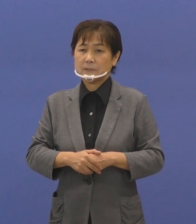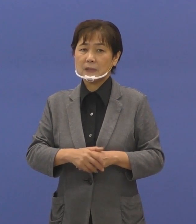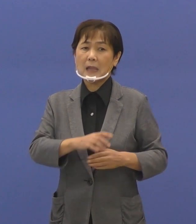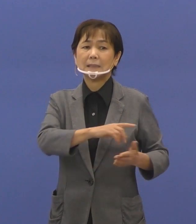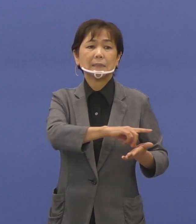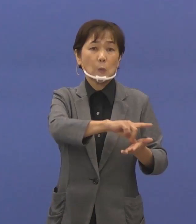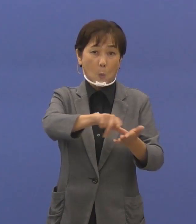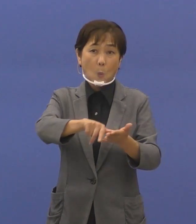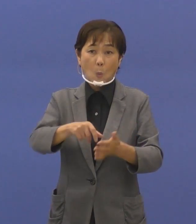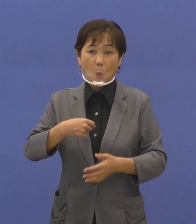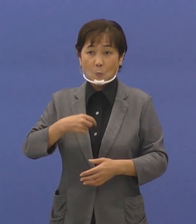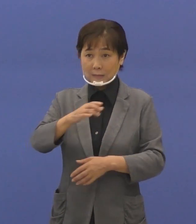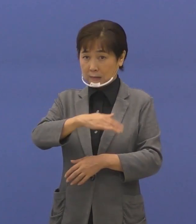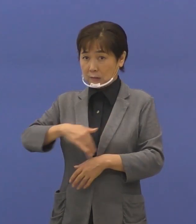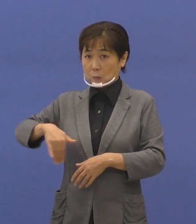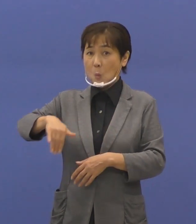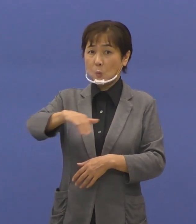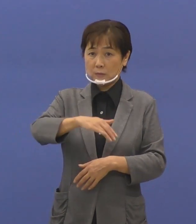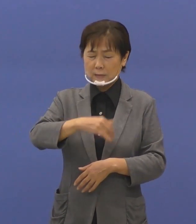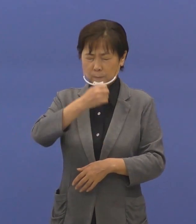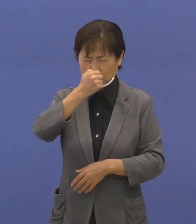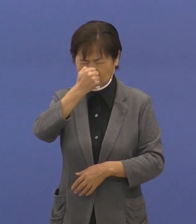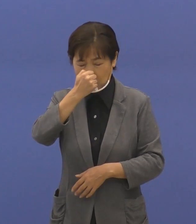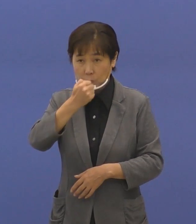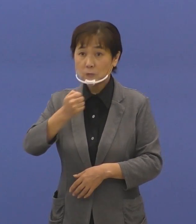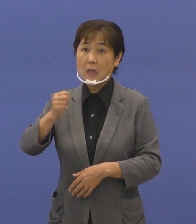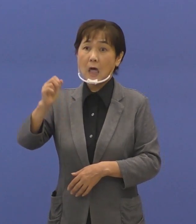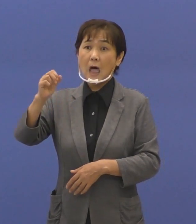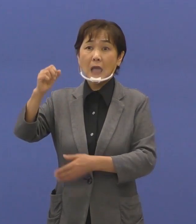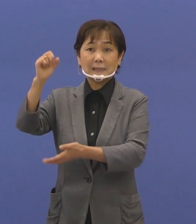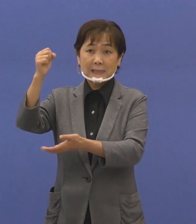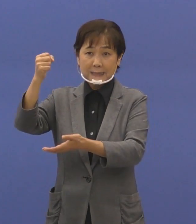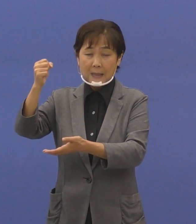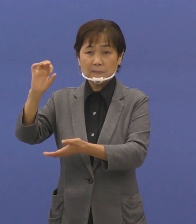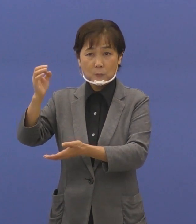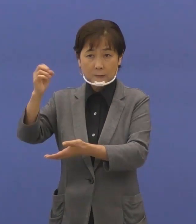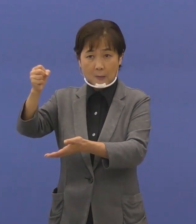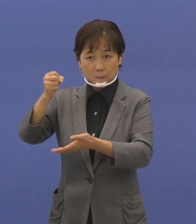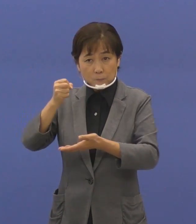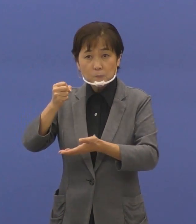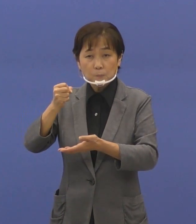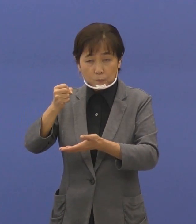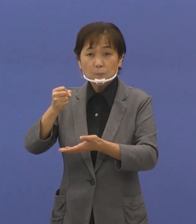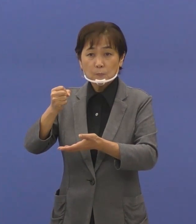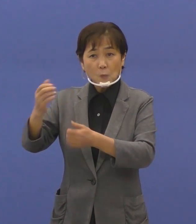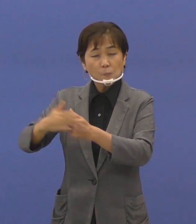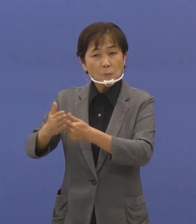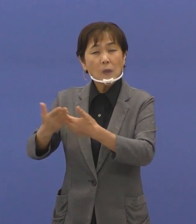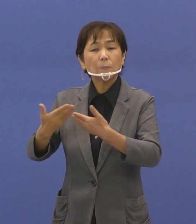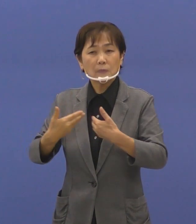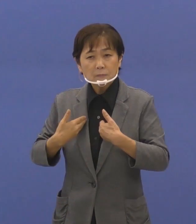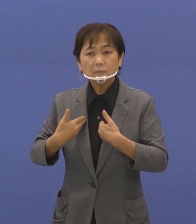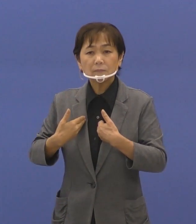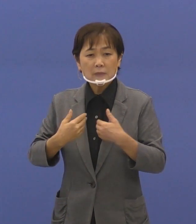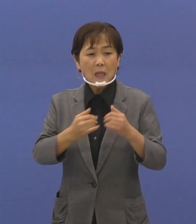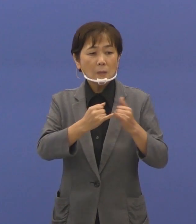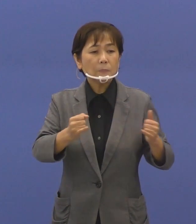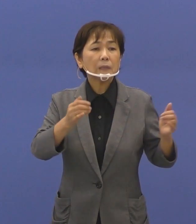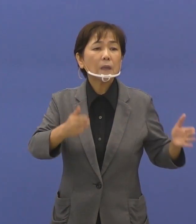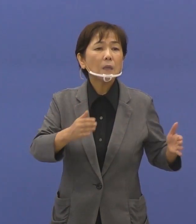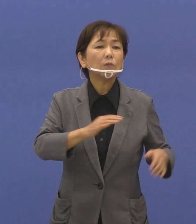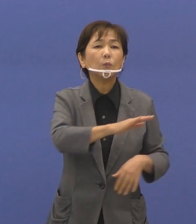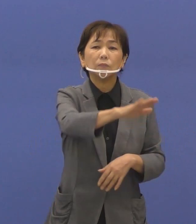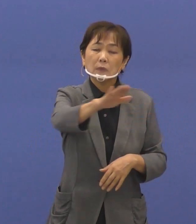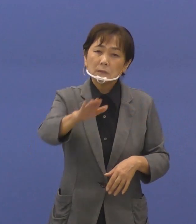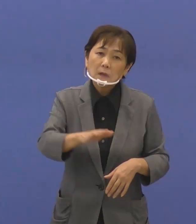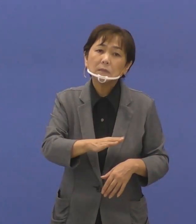十分なこの財源、そして、民間経済にもこうお金が回るようにして、